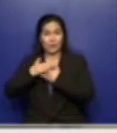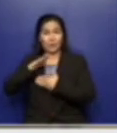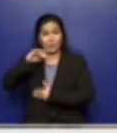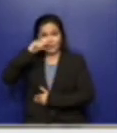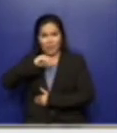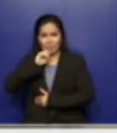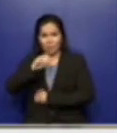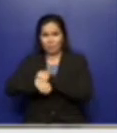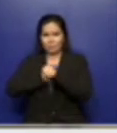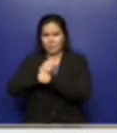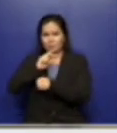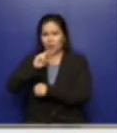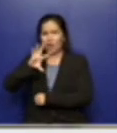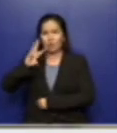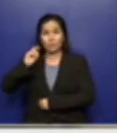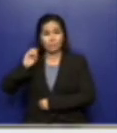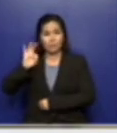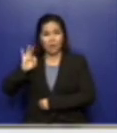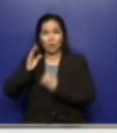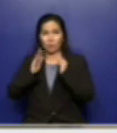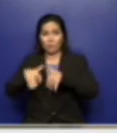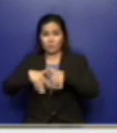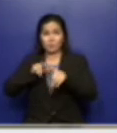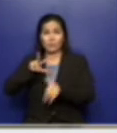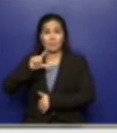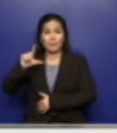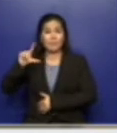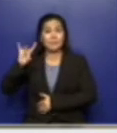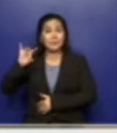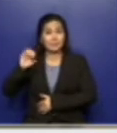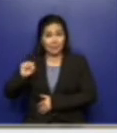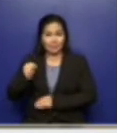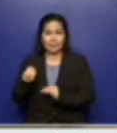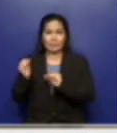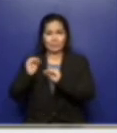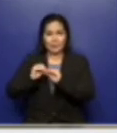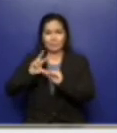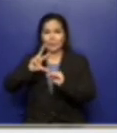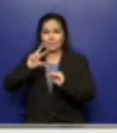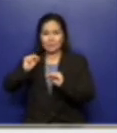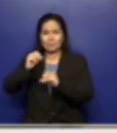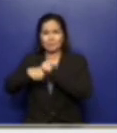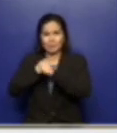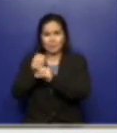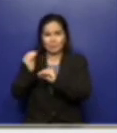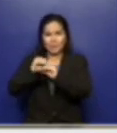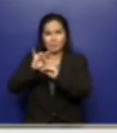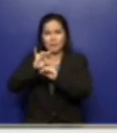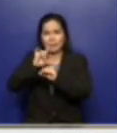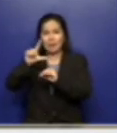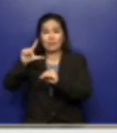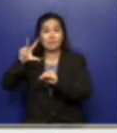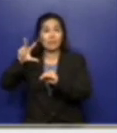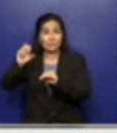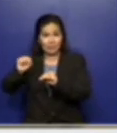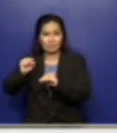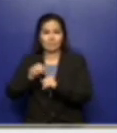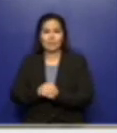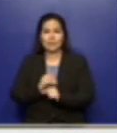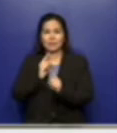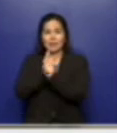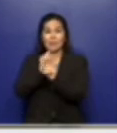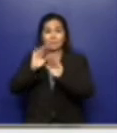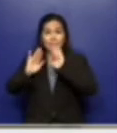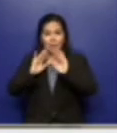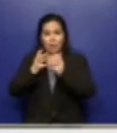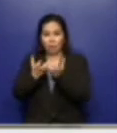องรับประชาชน 3,800,000 คนแล้วก็เพิ่มอีก30ปีเป็น 8,300,000 คนการขนส่